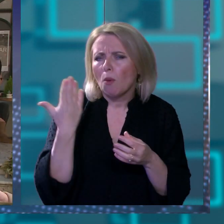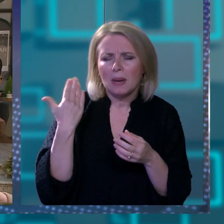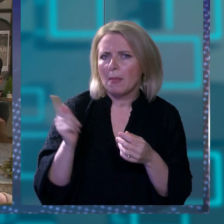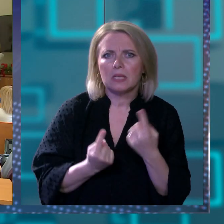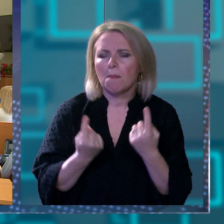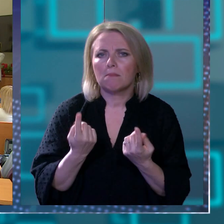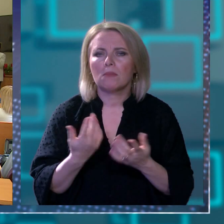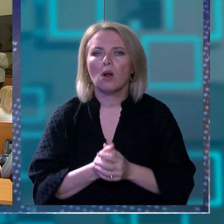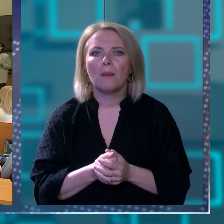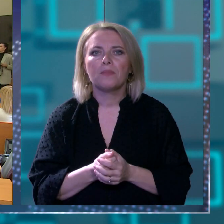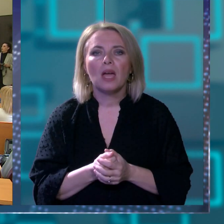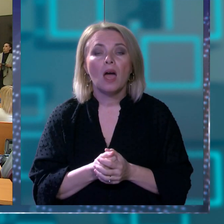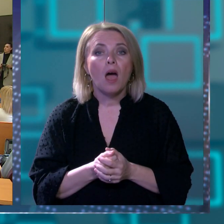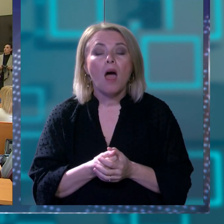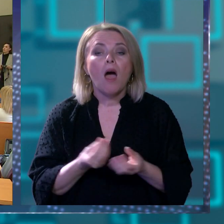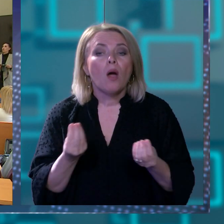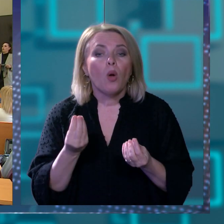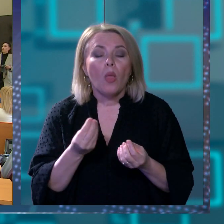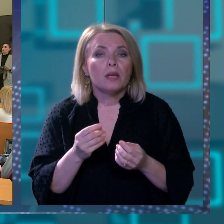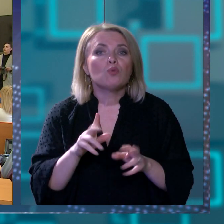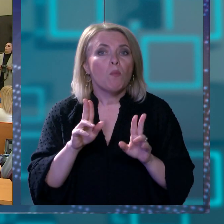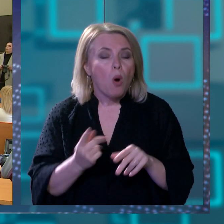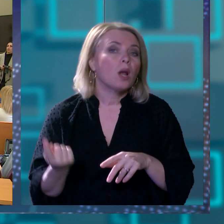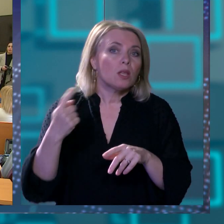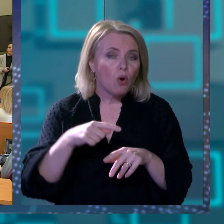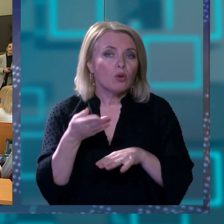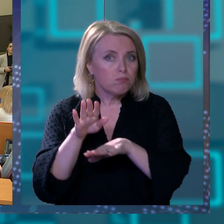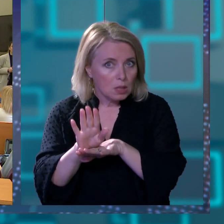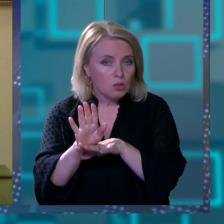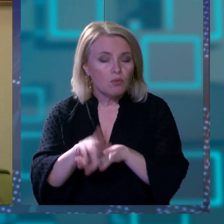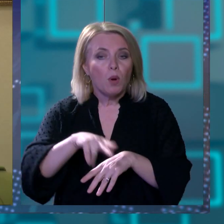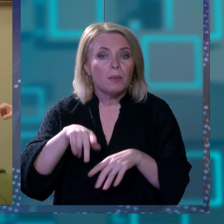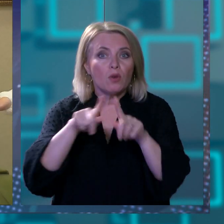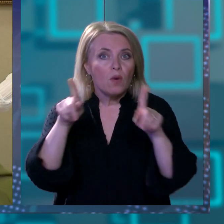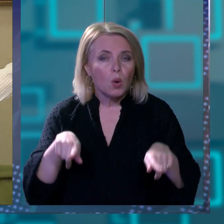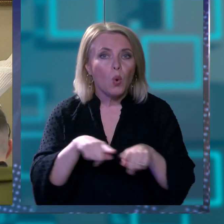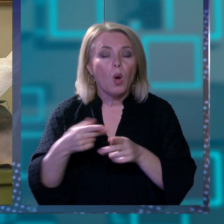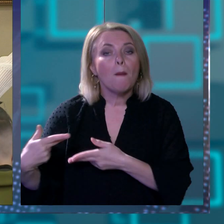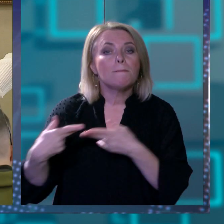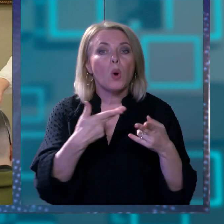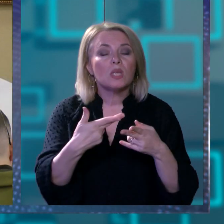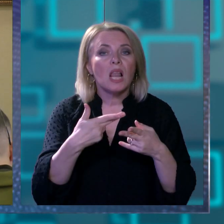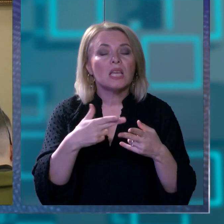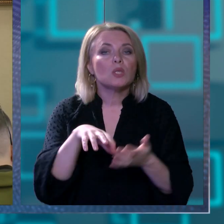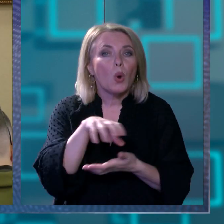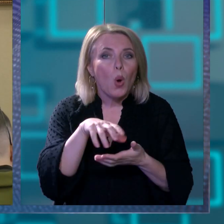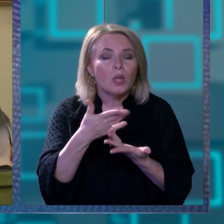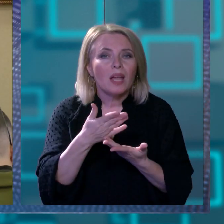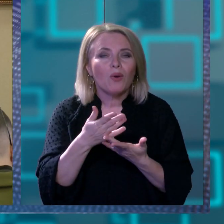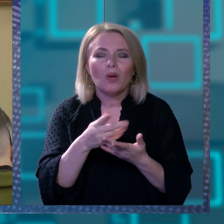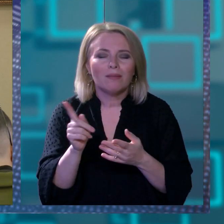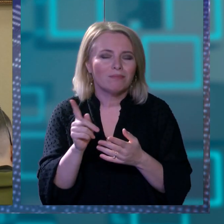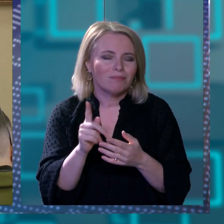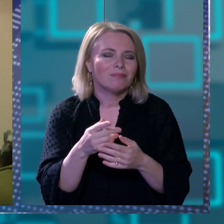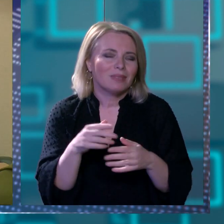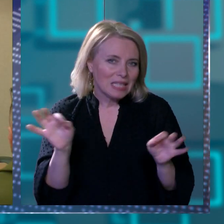prije. Oni koji nisu bili u mogućnosti prisustvovati potpisivanju ugovora poslali su svoje roditelje koji nisu skrivali